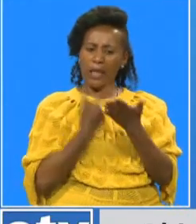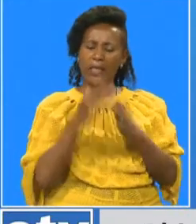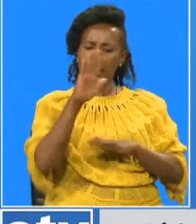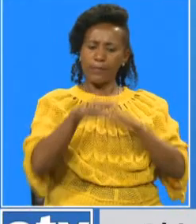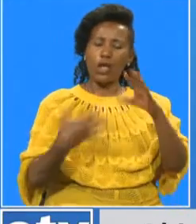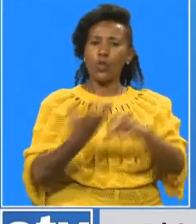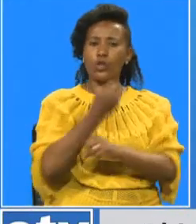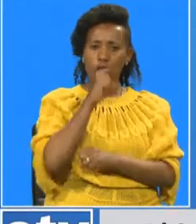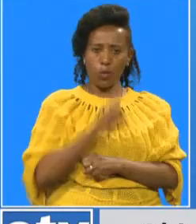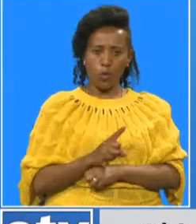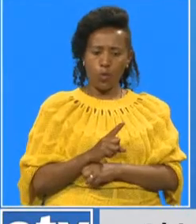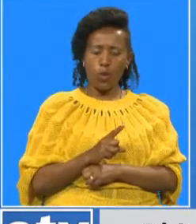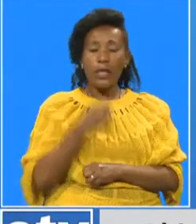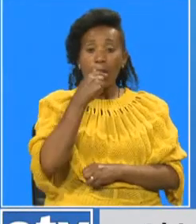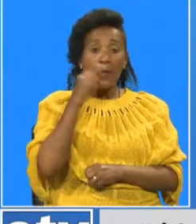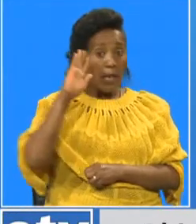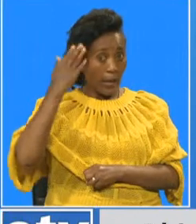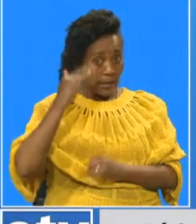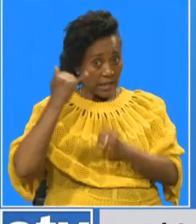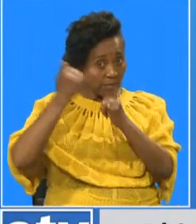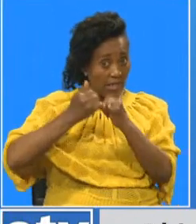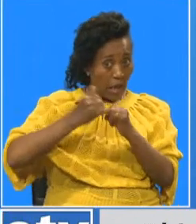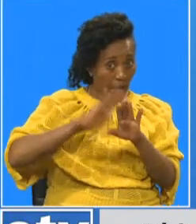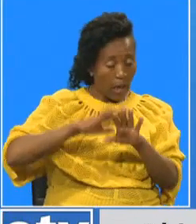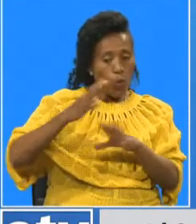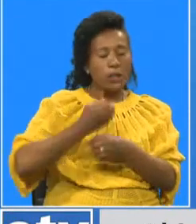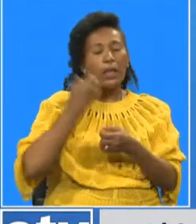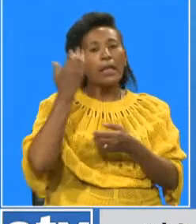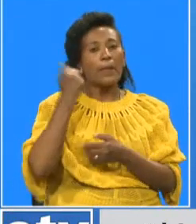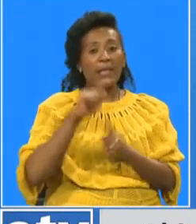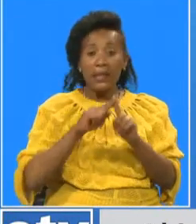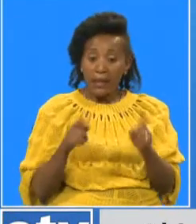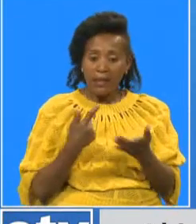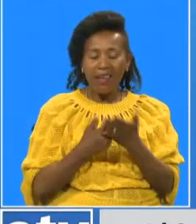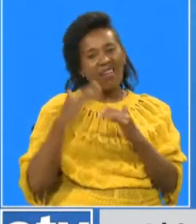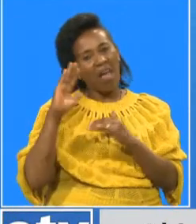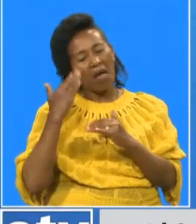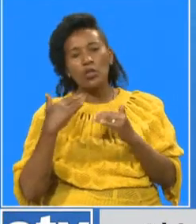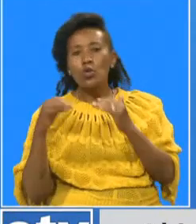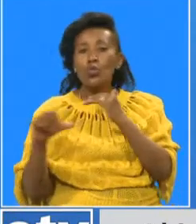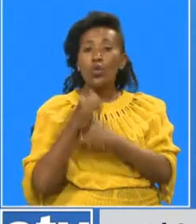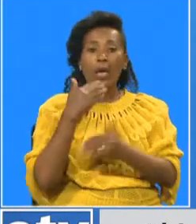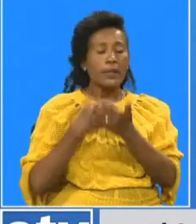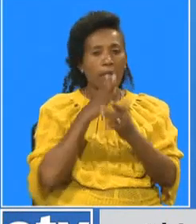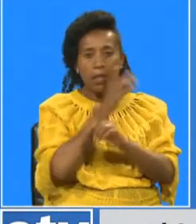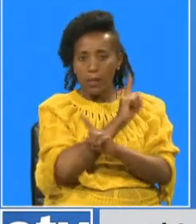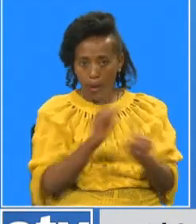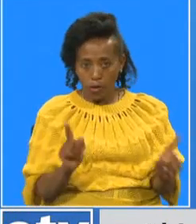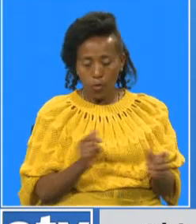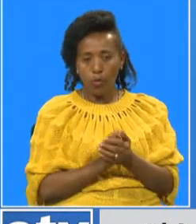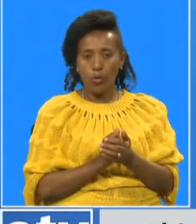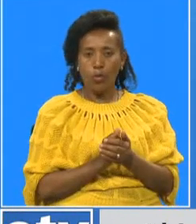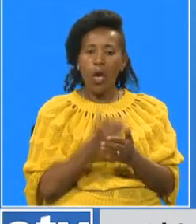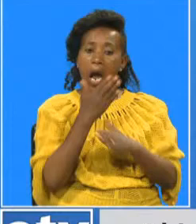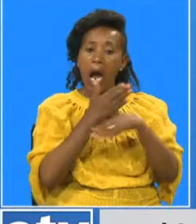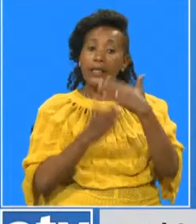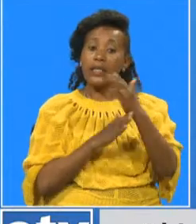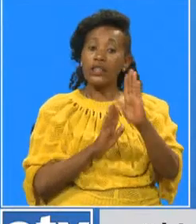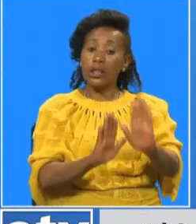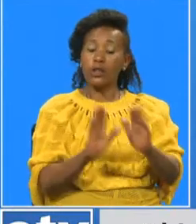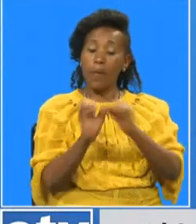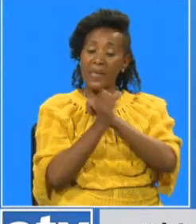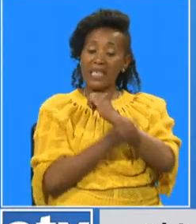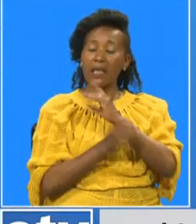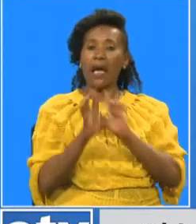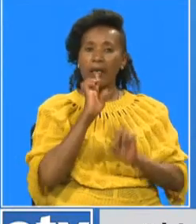እርምጃ የወሰደው የሚል አይነት ድምዳሜዎችን እንወስድ ነበር። ግን ያን ያክል ጉዳት ሳይደርስባቸው አደረጃጀትን ያውም